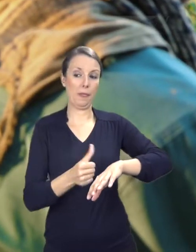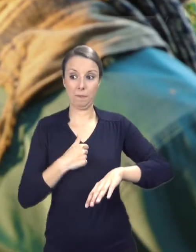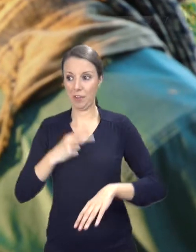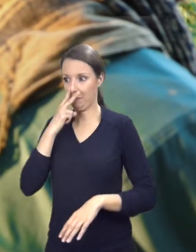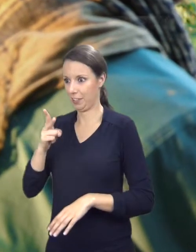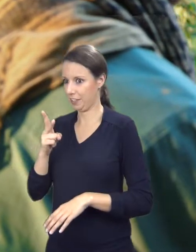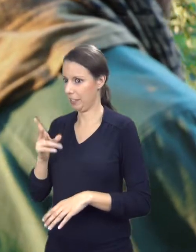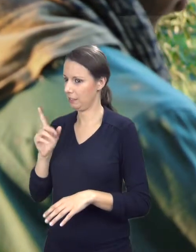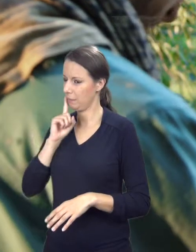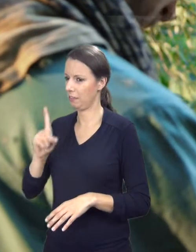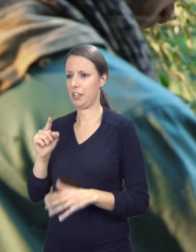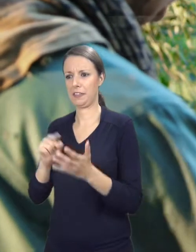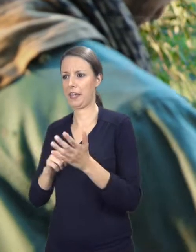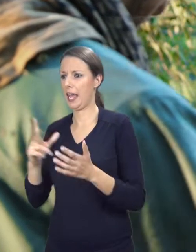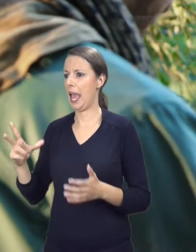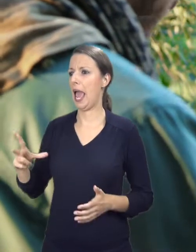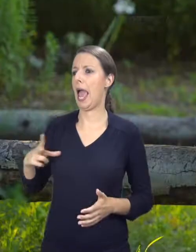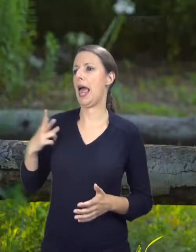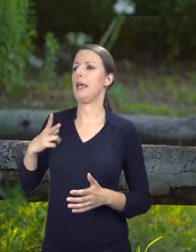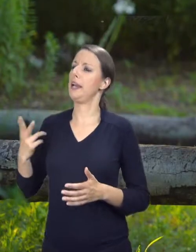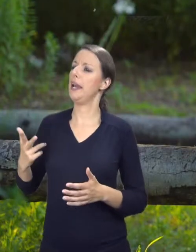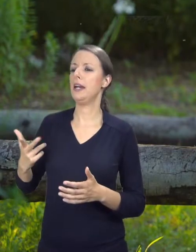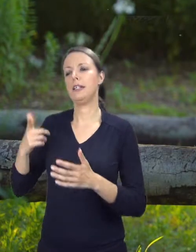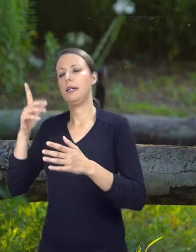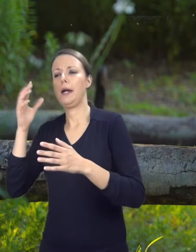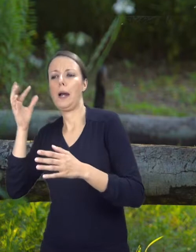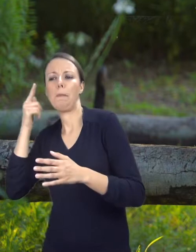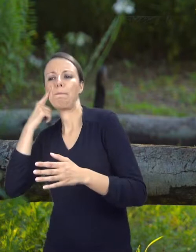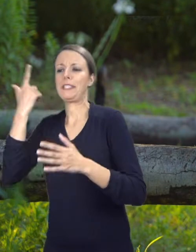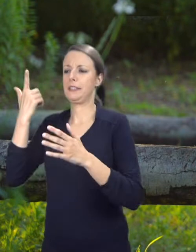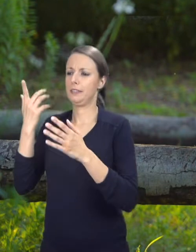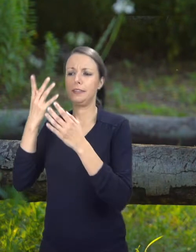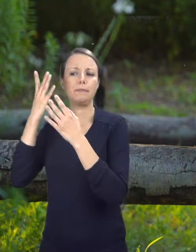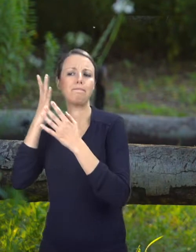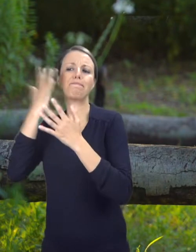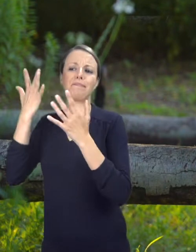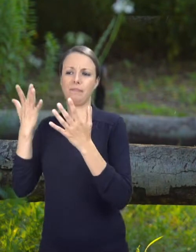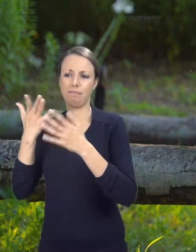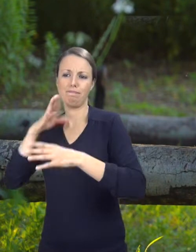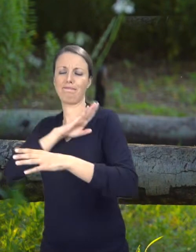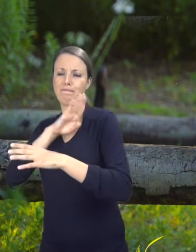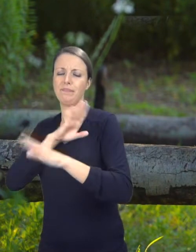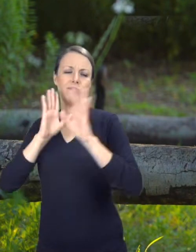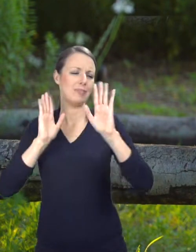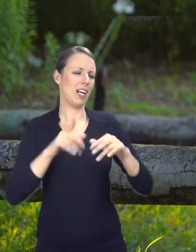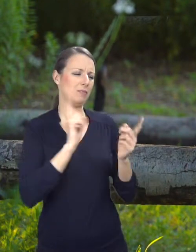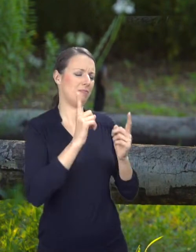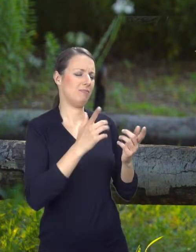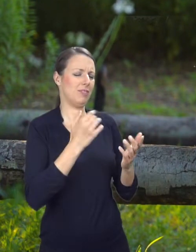tak. Tak, jest, no nie ma się co spieszyć, jest ich dużo, starczy, powoli, powoli.